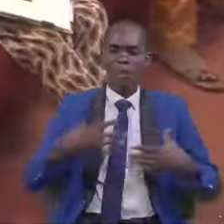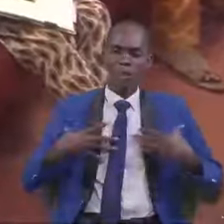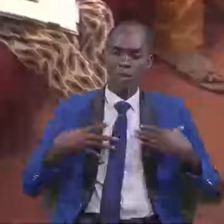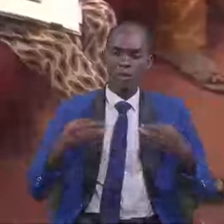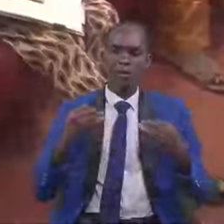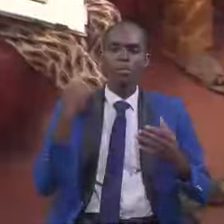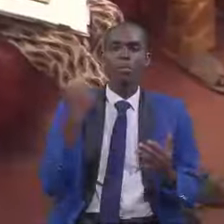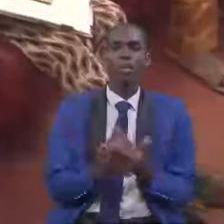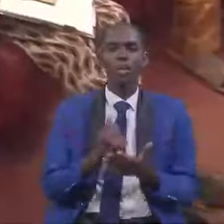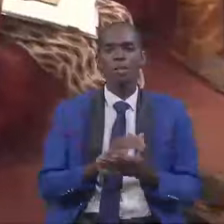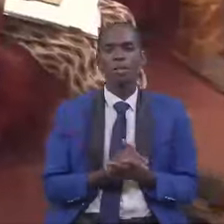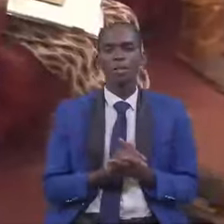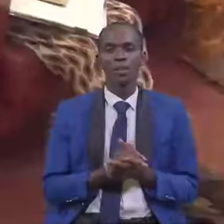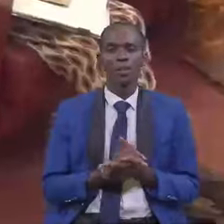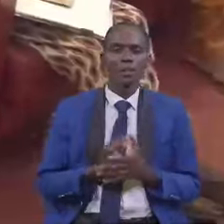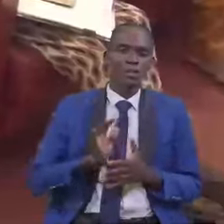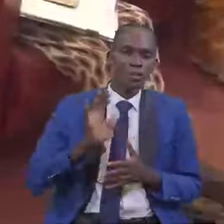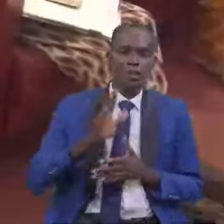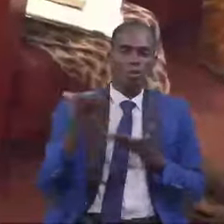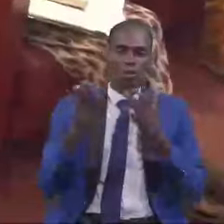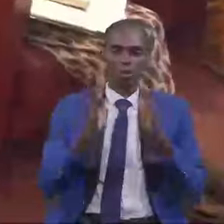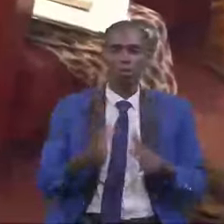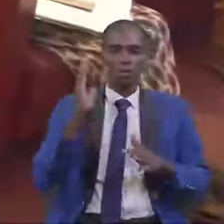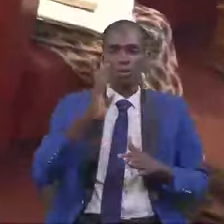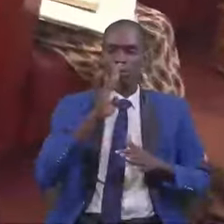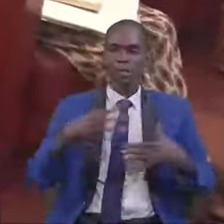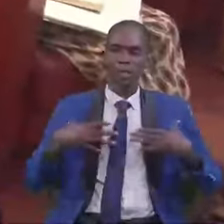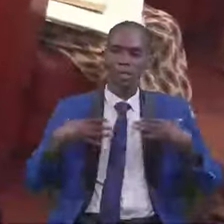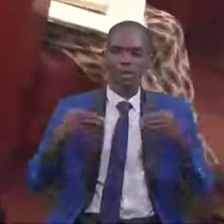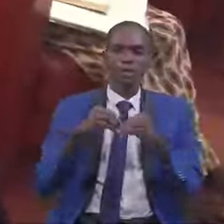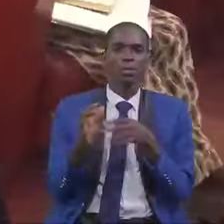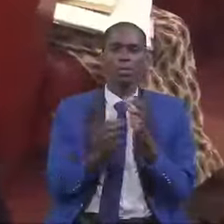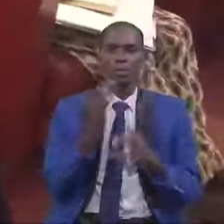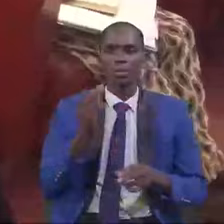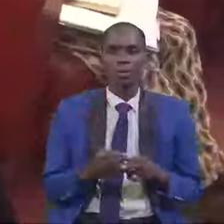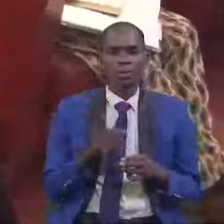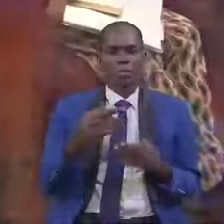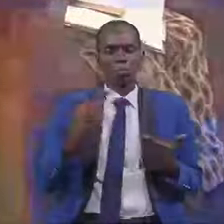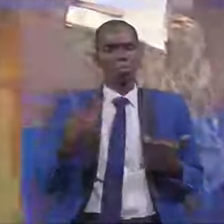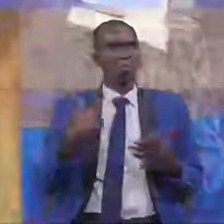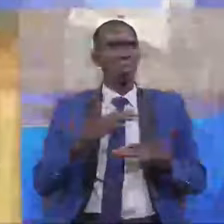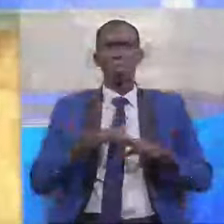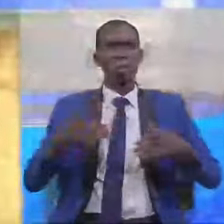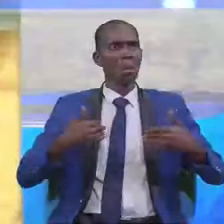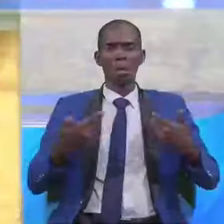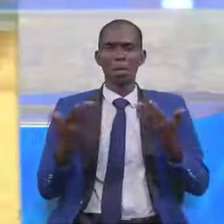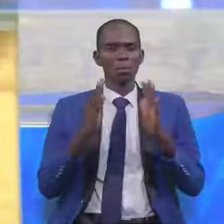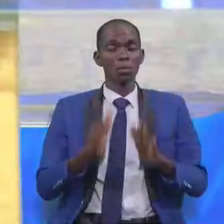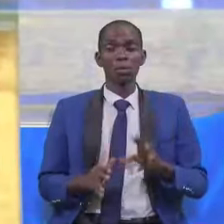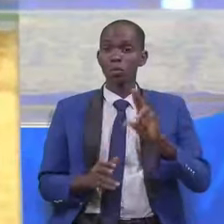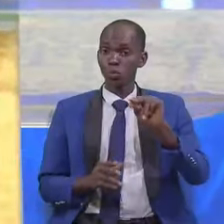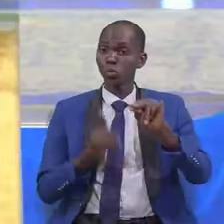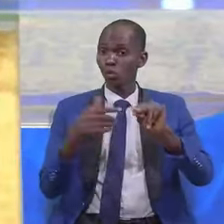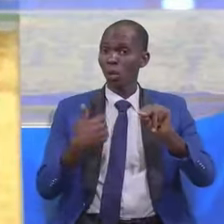Votre serviteur sera guéri. Lorsque vous dites que je n'ai pas de serviteur, oui, vous en avez. Votre main